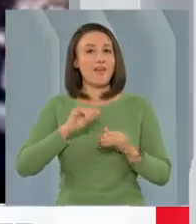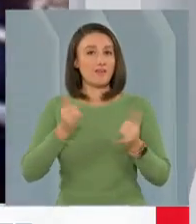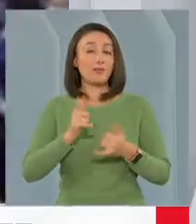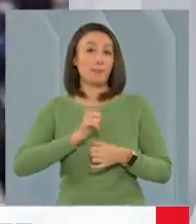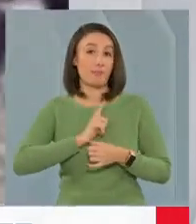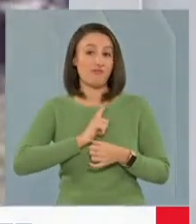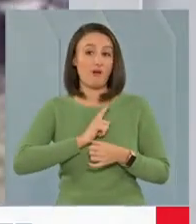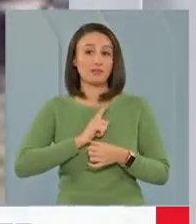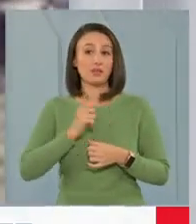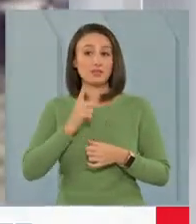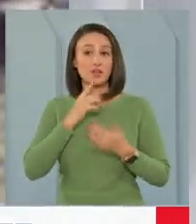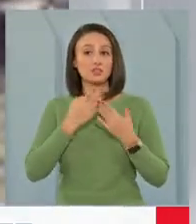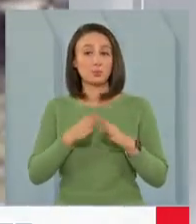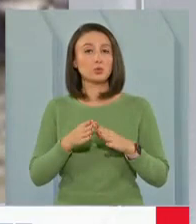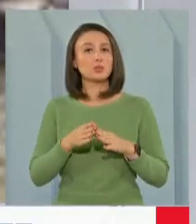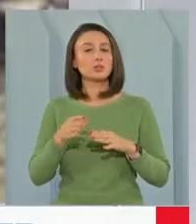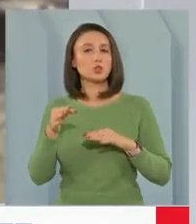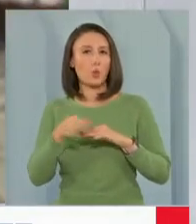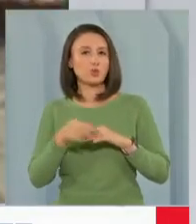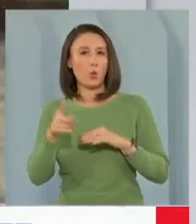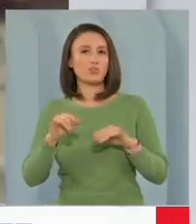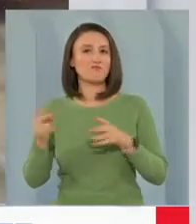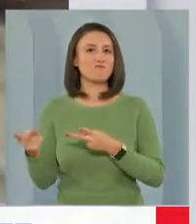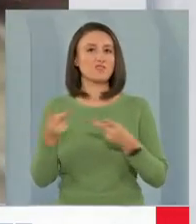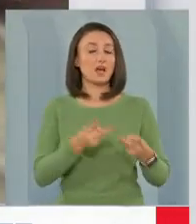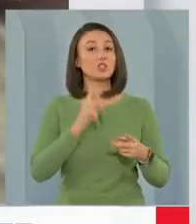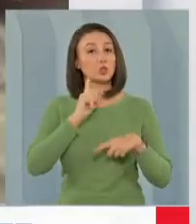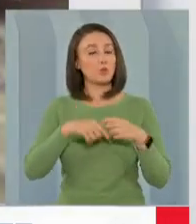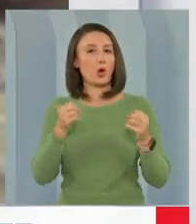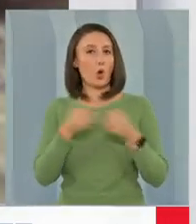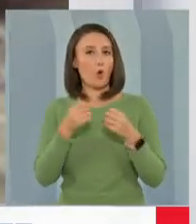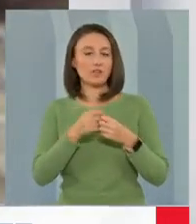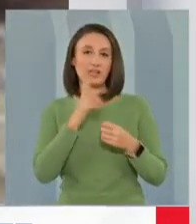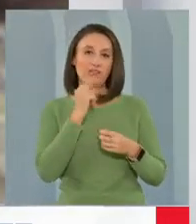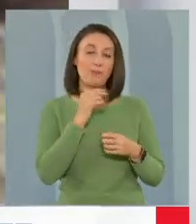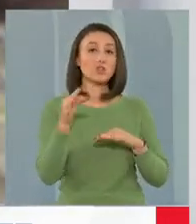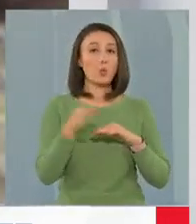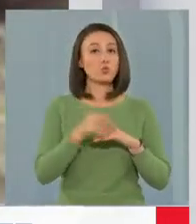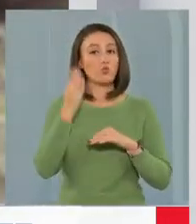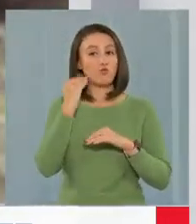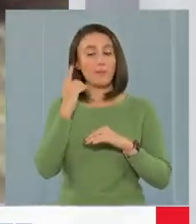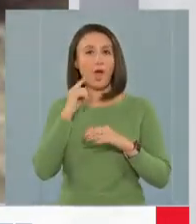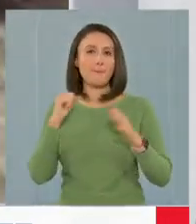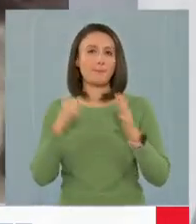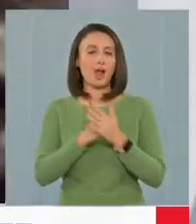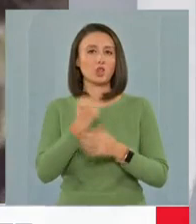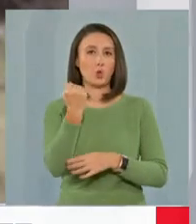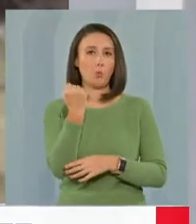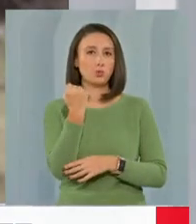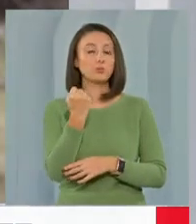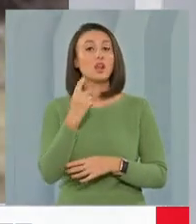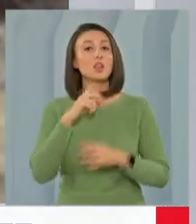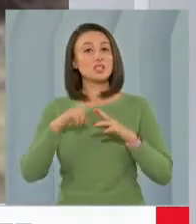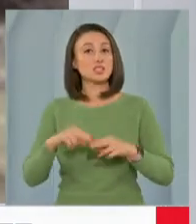senatorul Liberal s ar fi luat de soția unui invitat la eveniment iar după un conflict verbal soțul femeii ar fi aplicat doi pumni